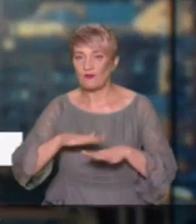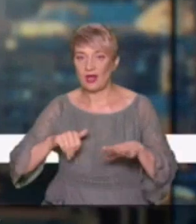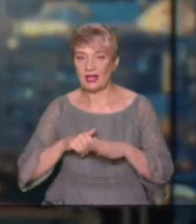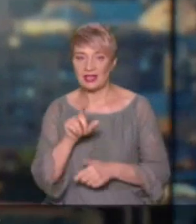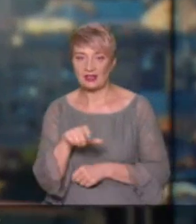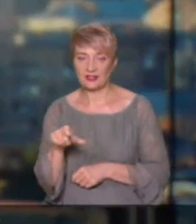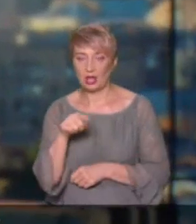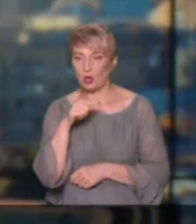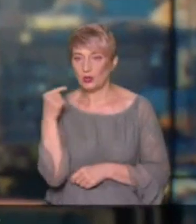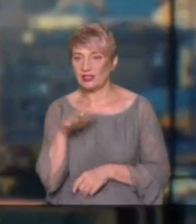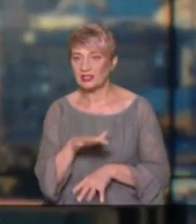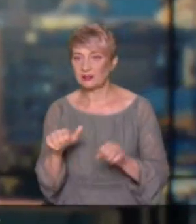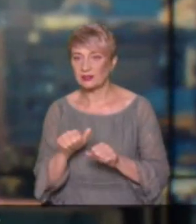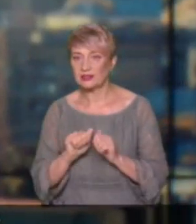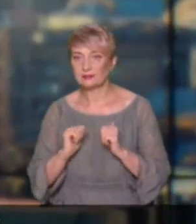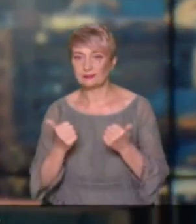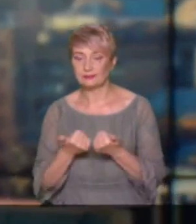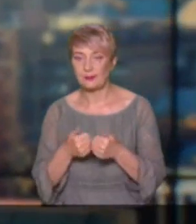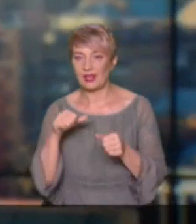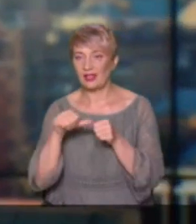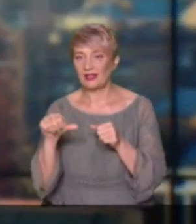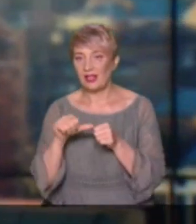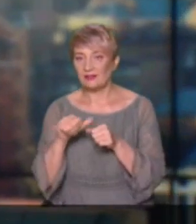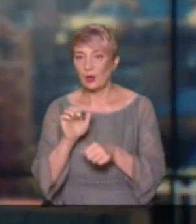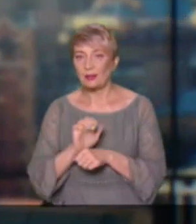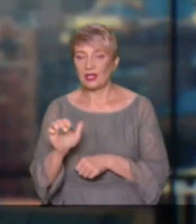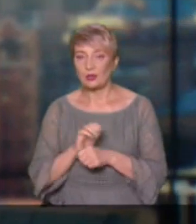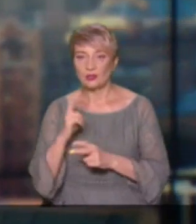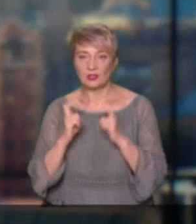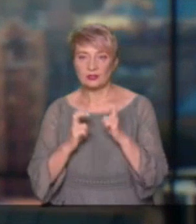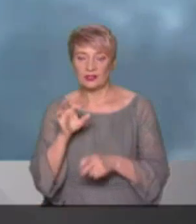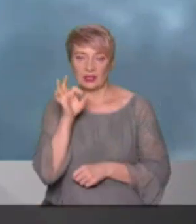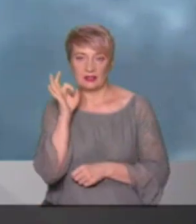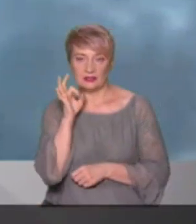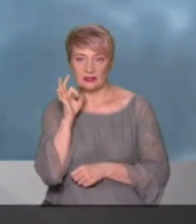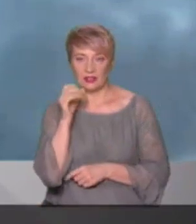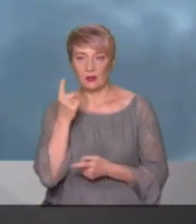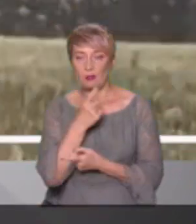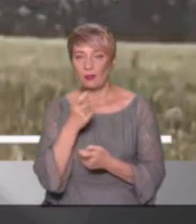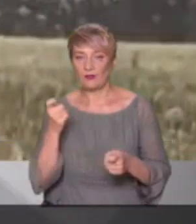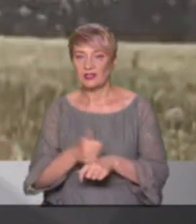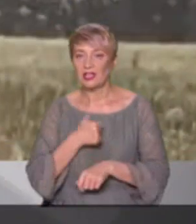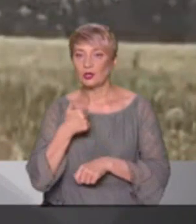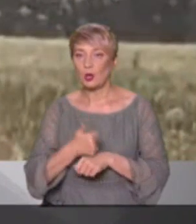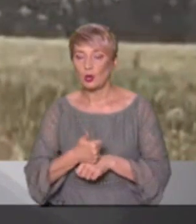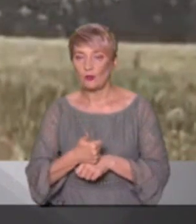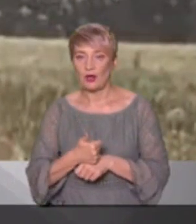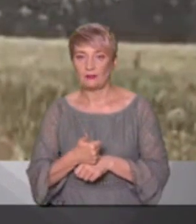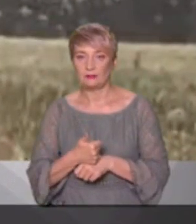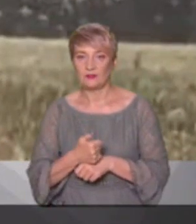Ну, а російські загарбники захопили частину нафтопереробного заводу в Лисичанську, повідомляє про це голова Луганської обласної військової адміністрації Сергій